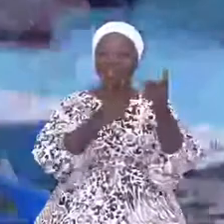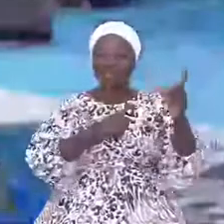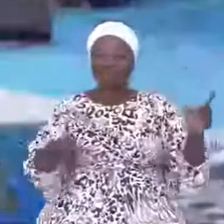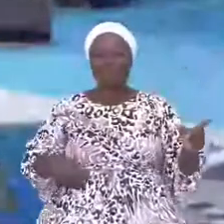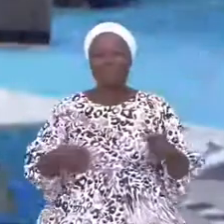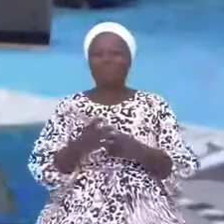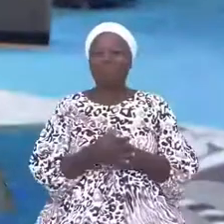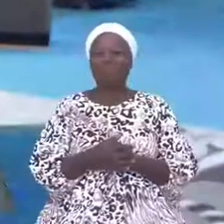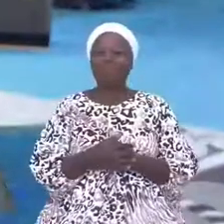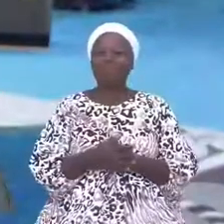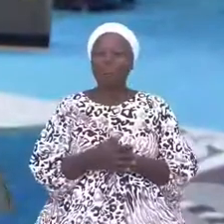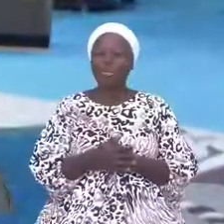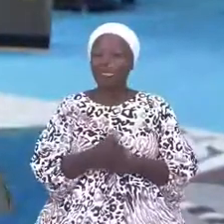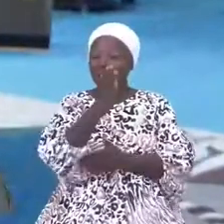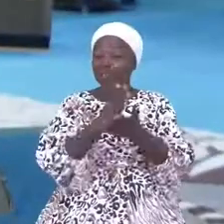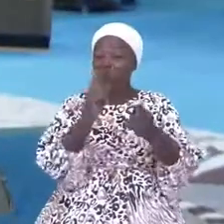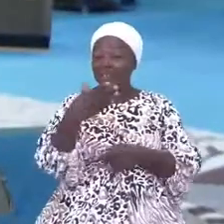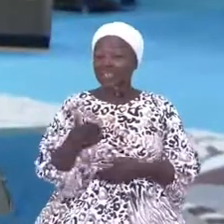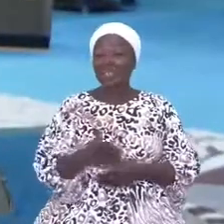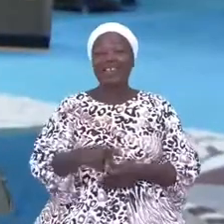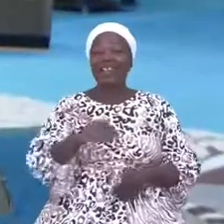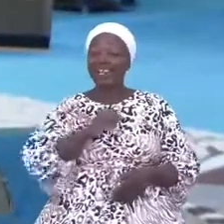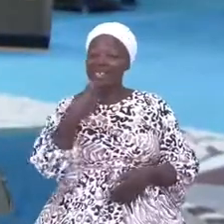Merci, pasteur. Gloire à Dieu.